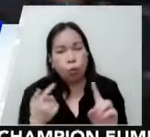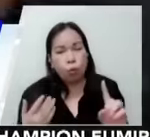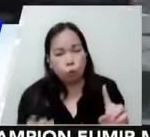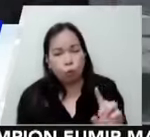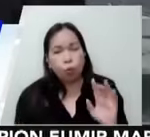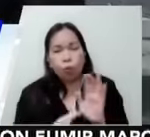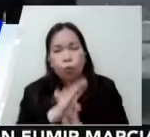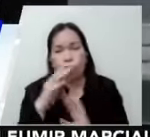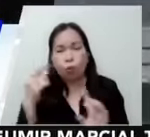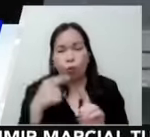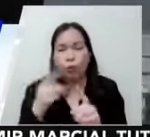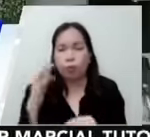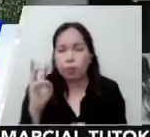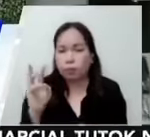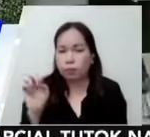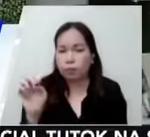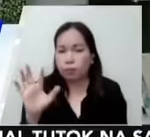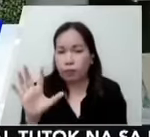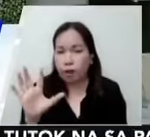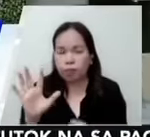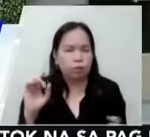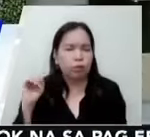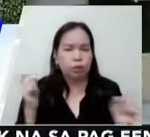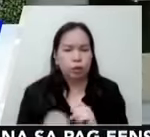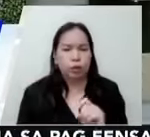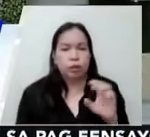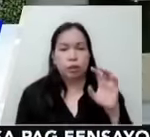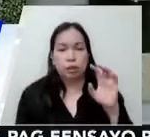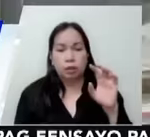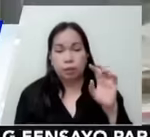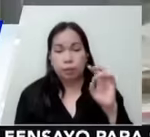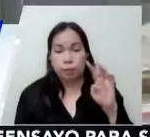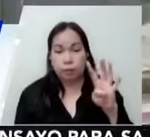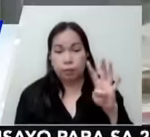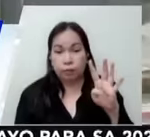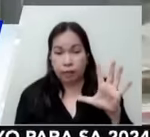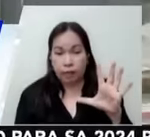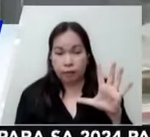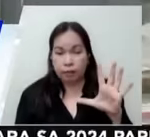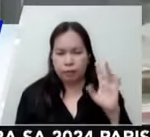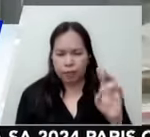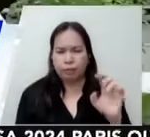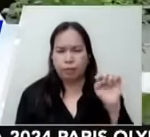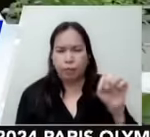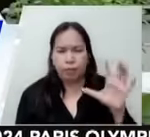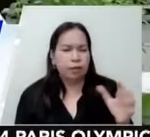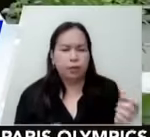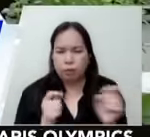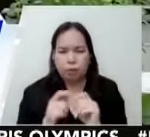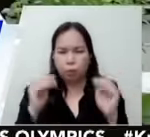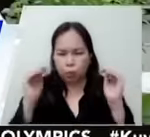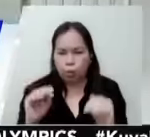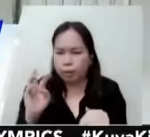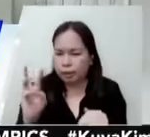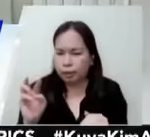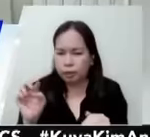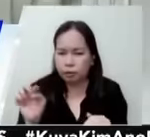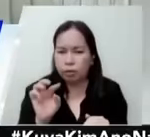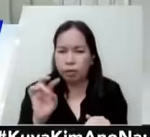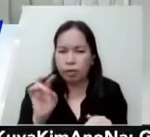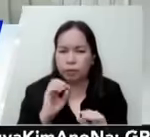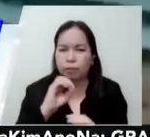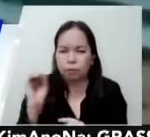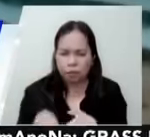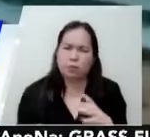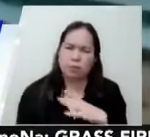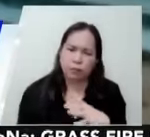6.5 to 7.5% ay ibinaba sa 6 to 7% na lang. Ayon sa NEDA, maganda pa rin daw ang 6% na paglago na kung maabot